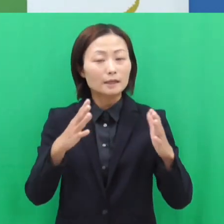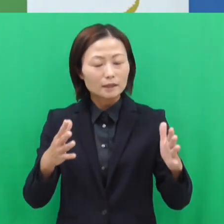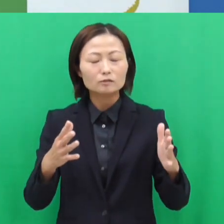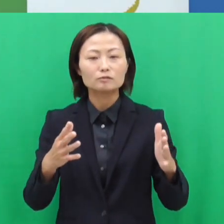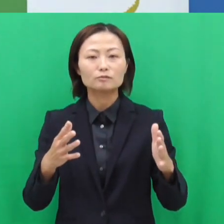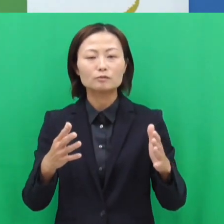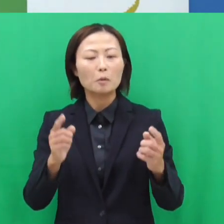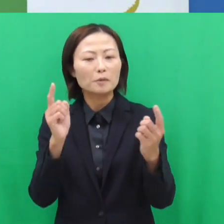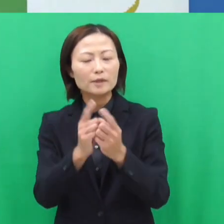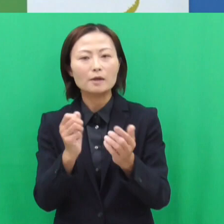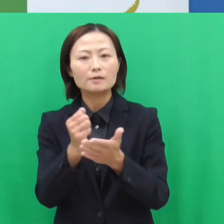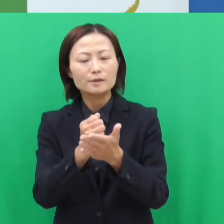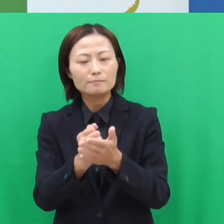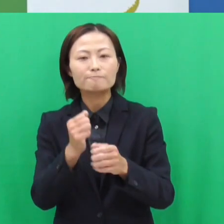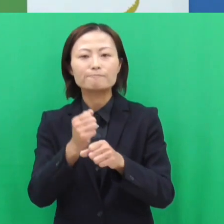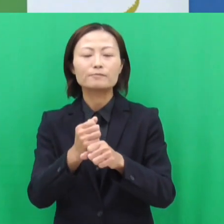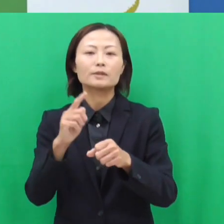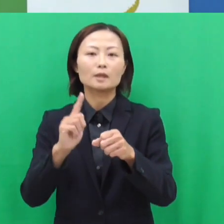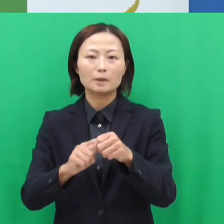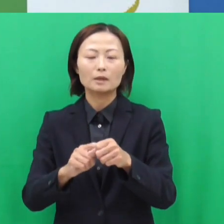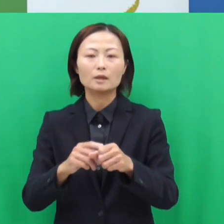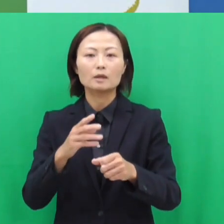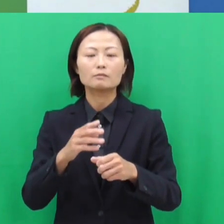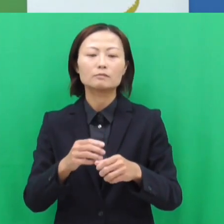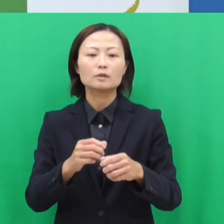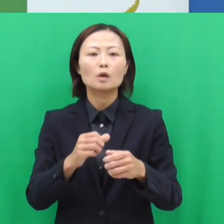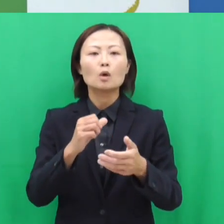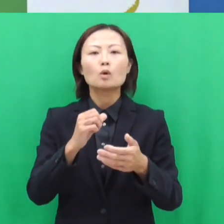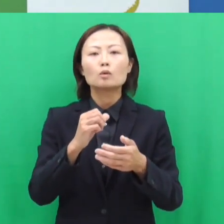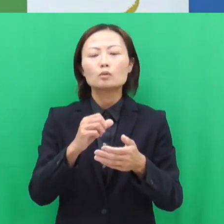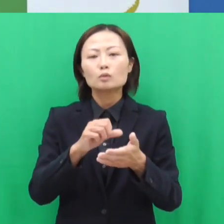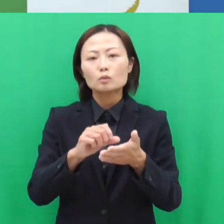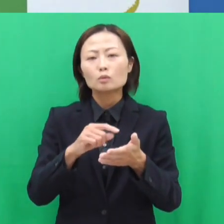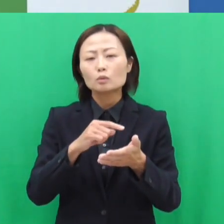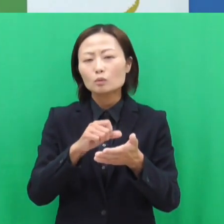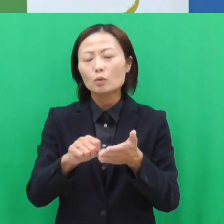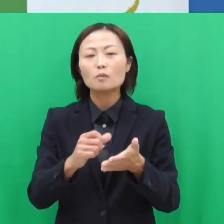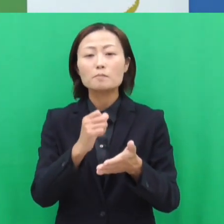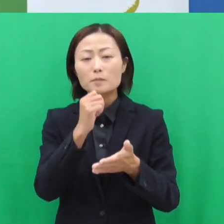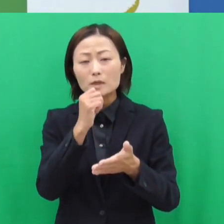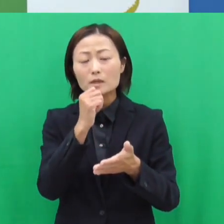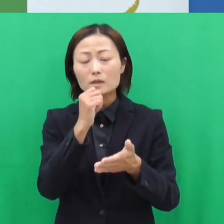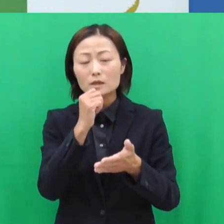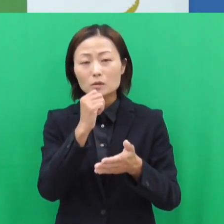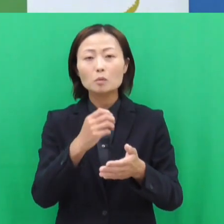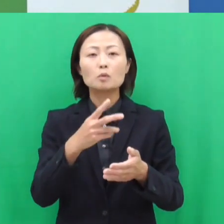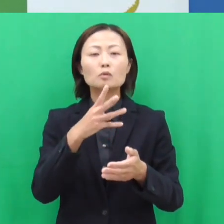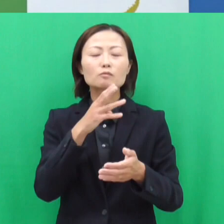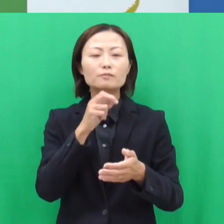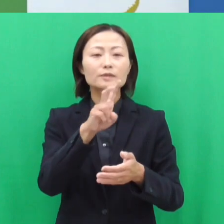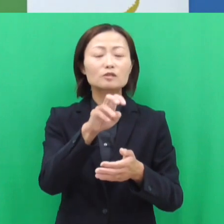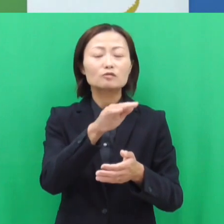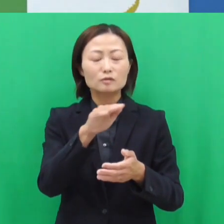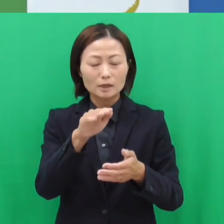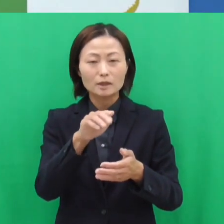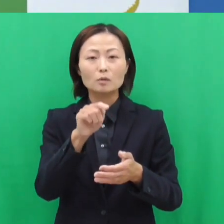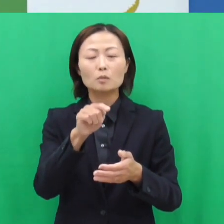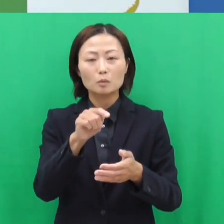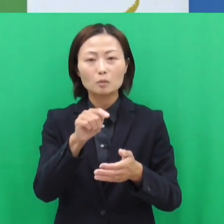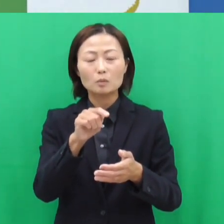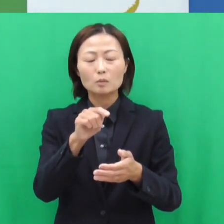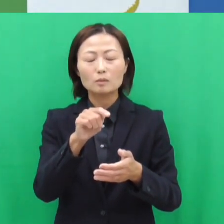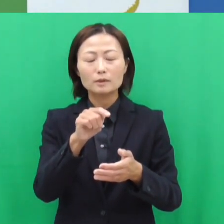登録者数の割合が低い20歳代を対象とした登録料半角キャンペーンを本日より期限の限定で進化し